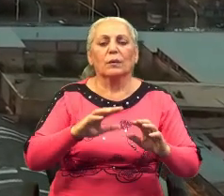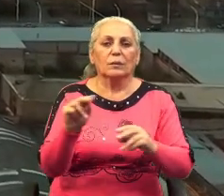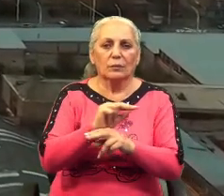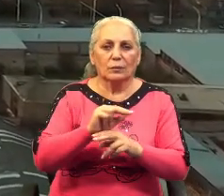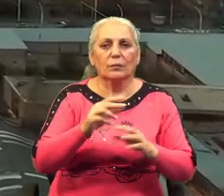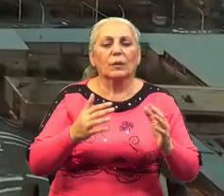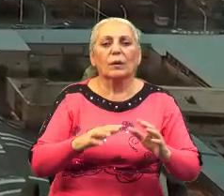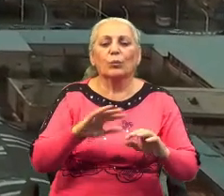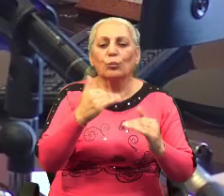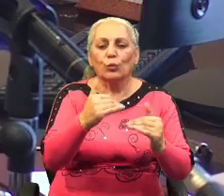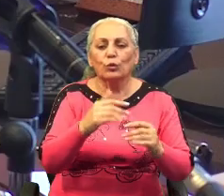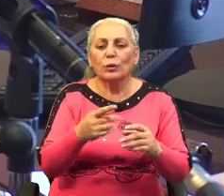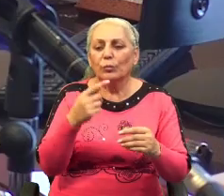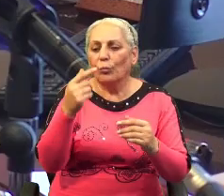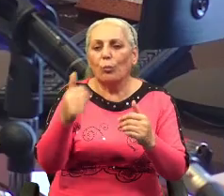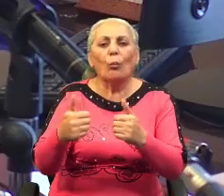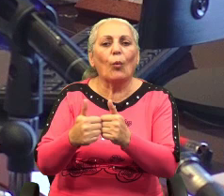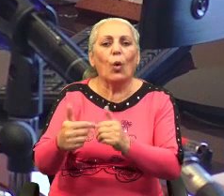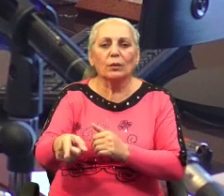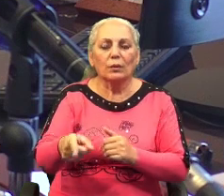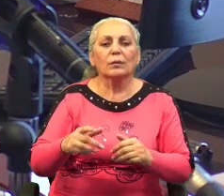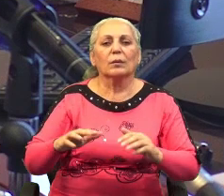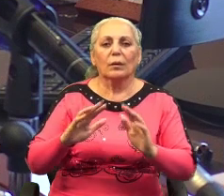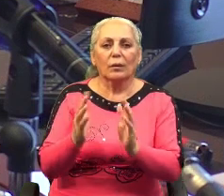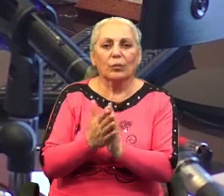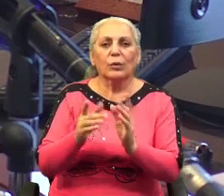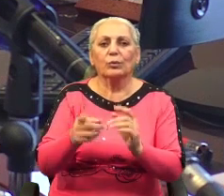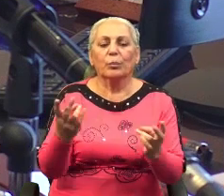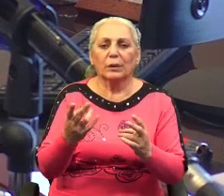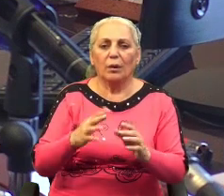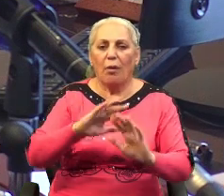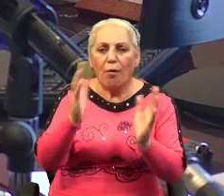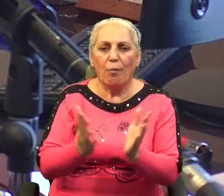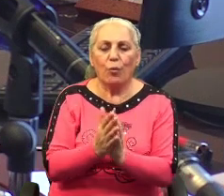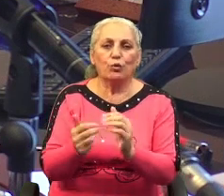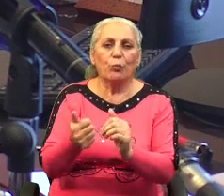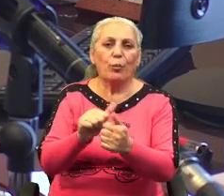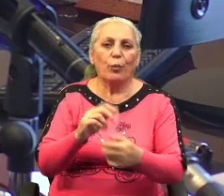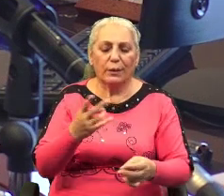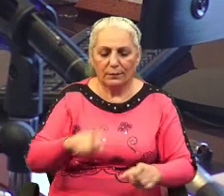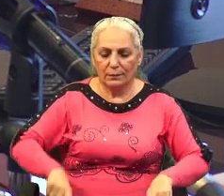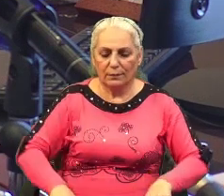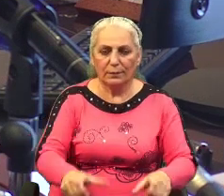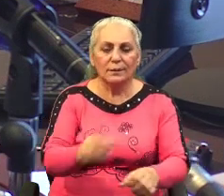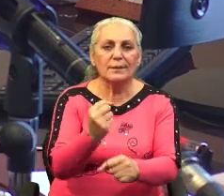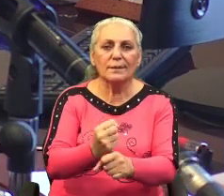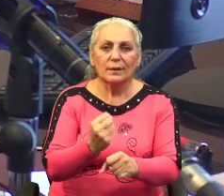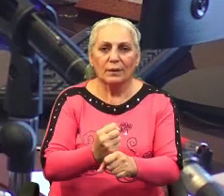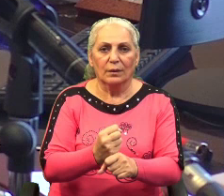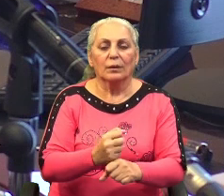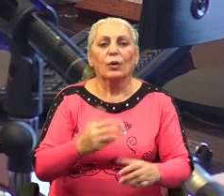ճեմով ասենք դրա շինարարության աշխատանքները, այսինքն ամբողջությամբ կփոխվի և սալիկները